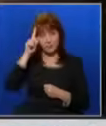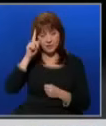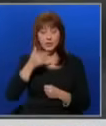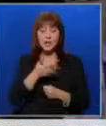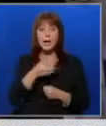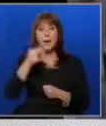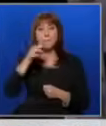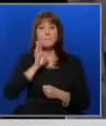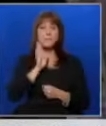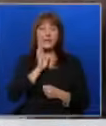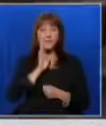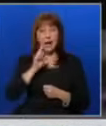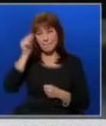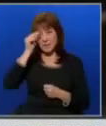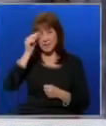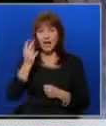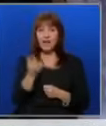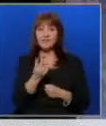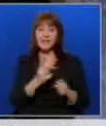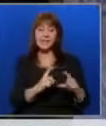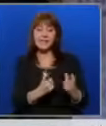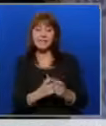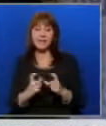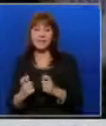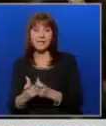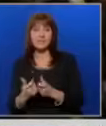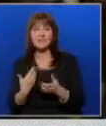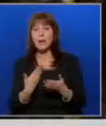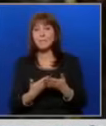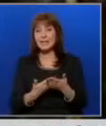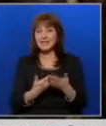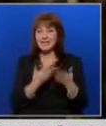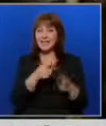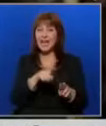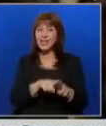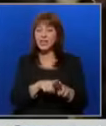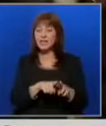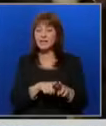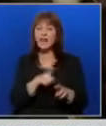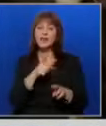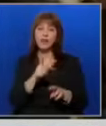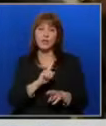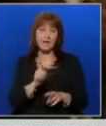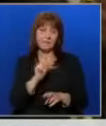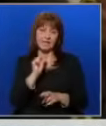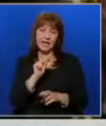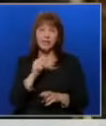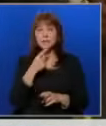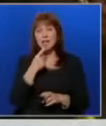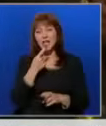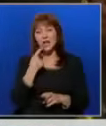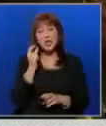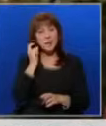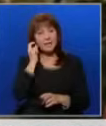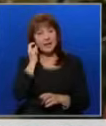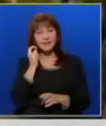ѝ е българин. И двете семейства са близки на Рина Бакалова, но от мерки за сигурност не разкриваме имената им. Самата тя, която